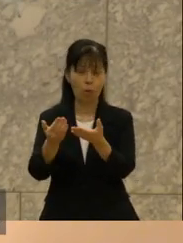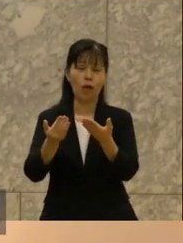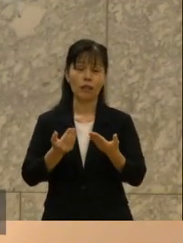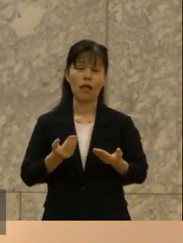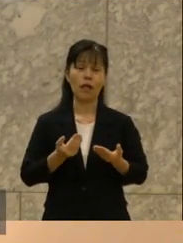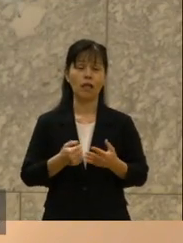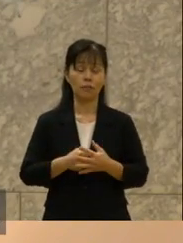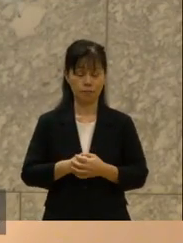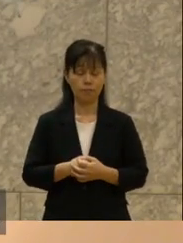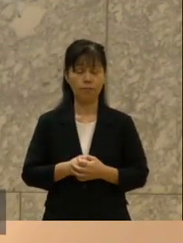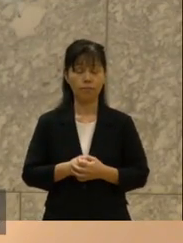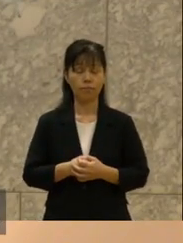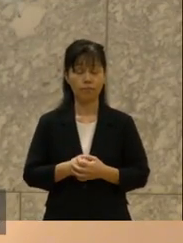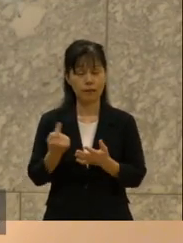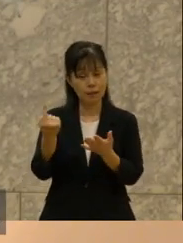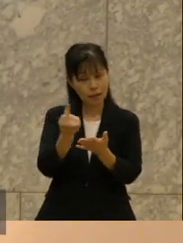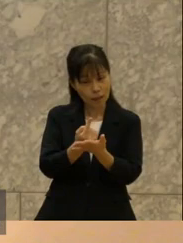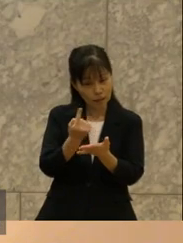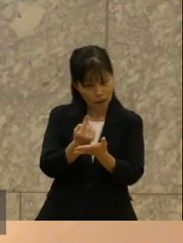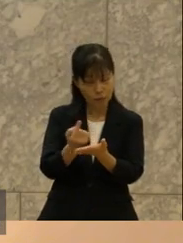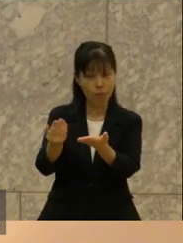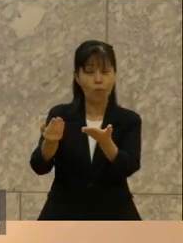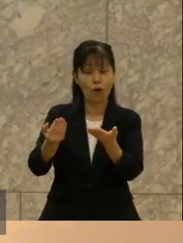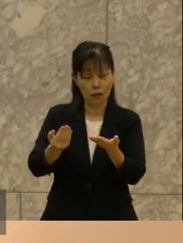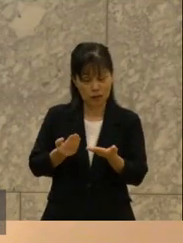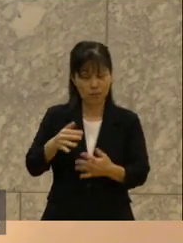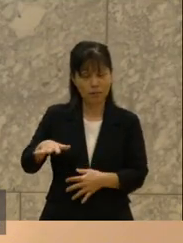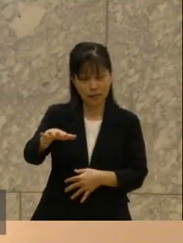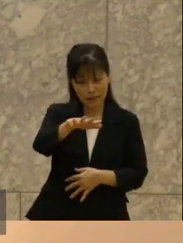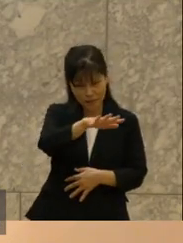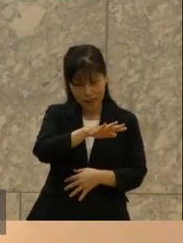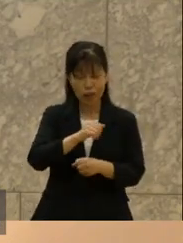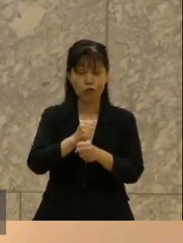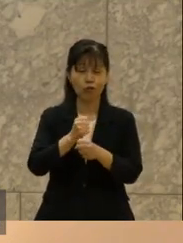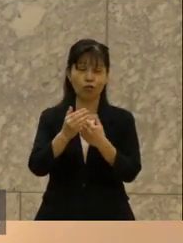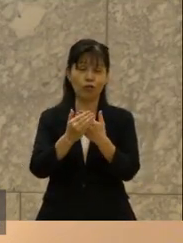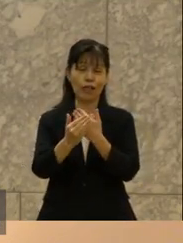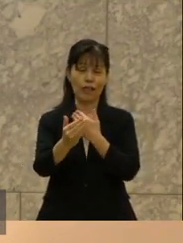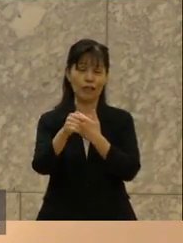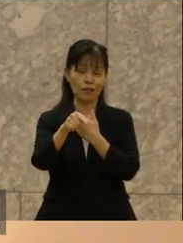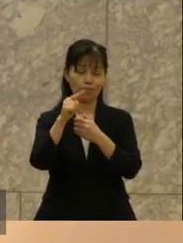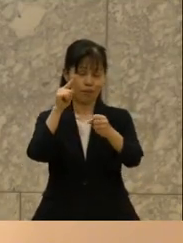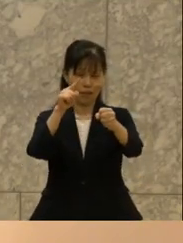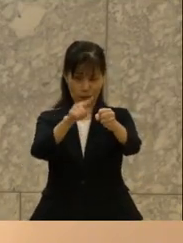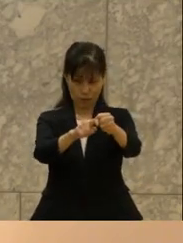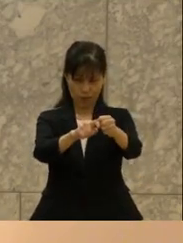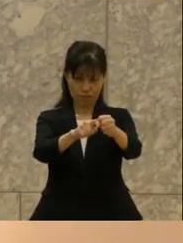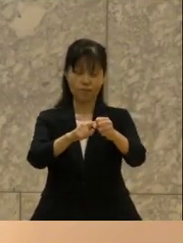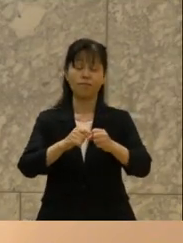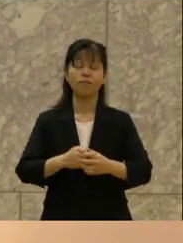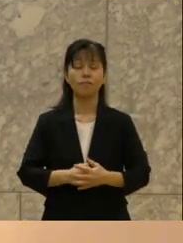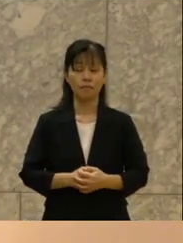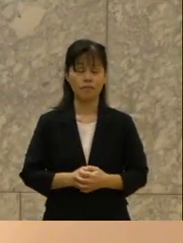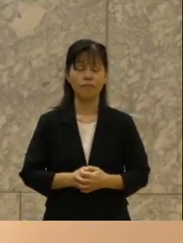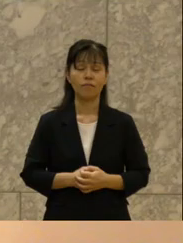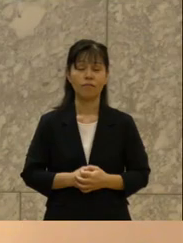そして参画していただきみんなで作る大会を目指していきます